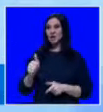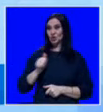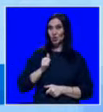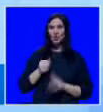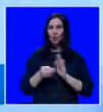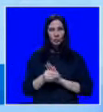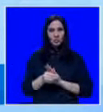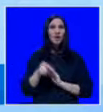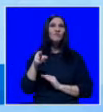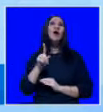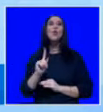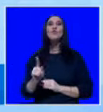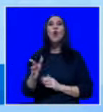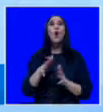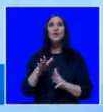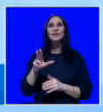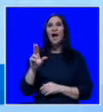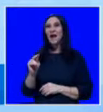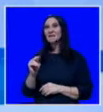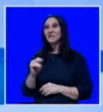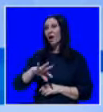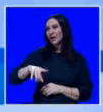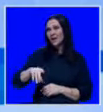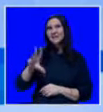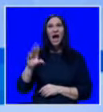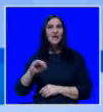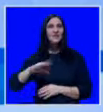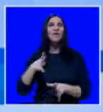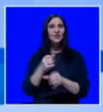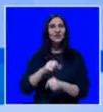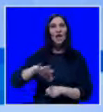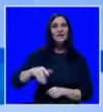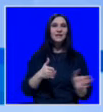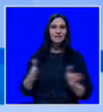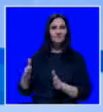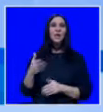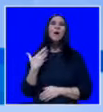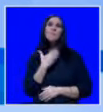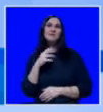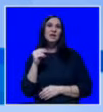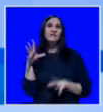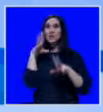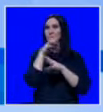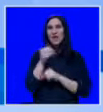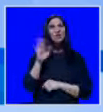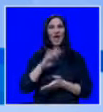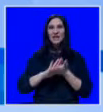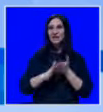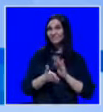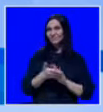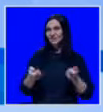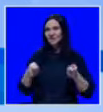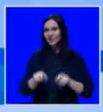това, което народа нарича крадеца, вика дръжте крадеца. Пеевски казва, тъмнината ще свърши и след като го каза